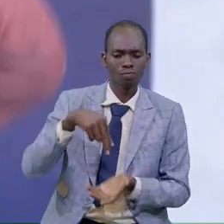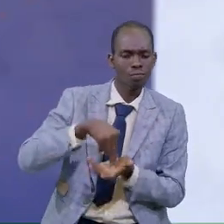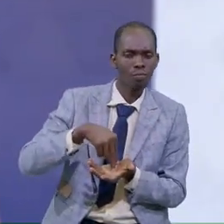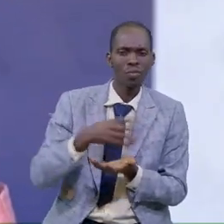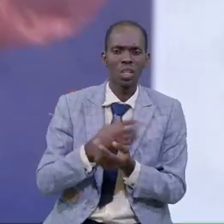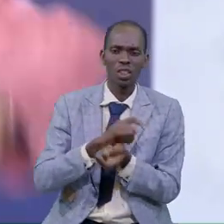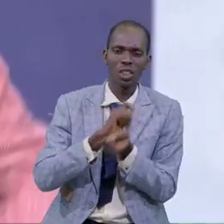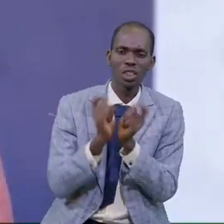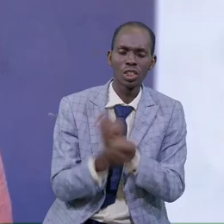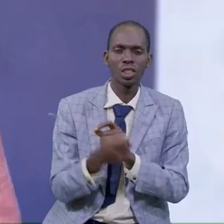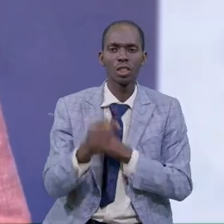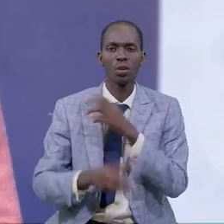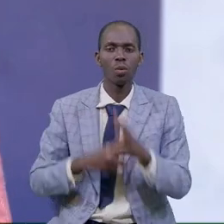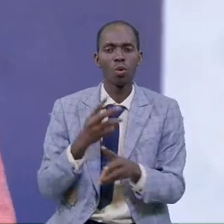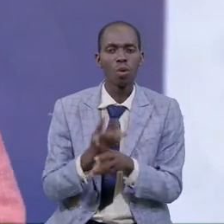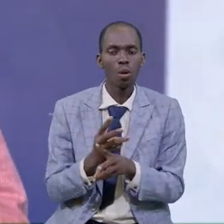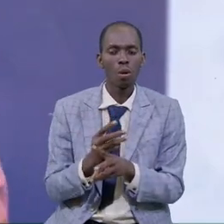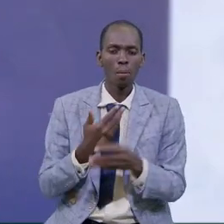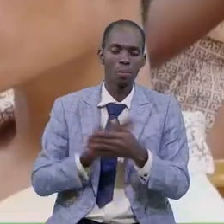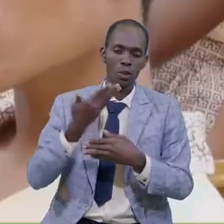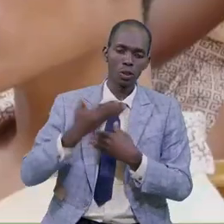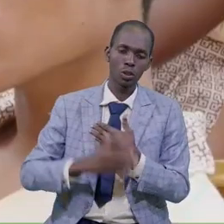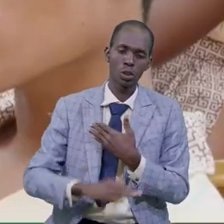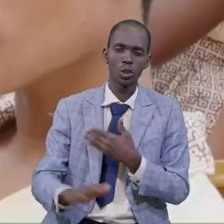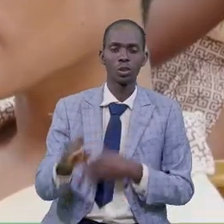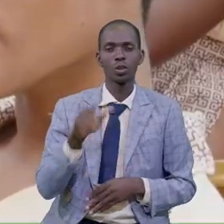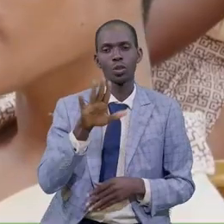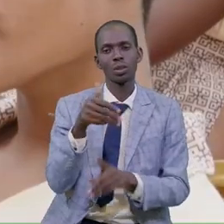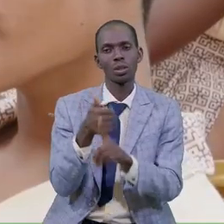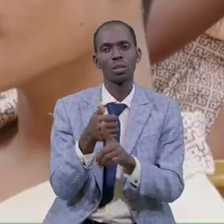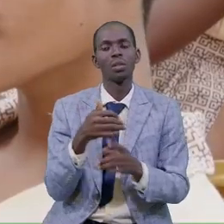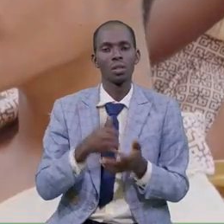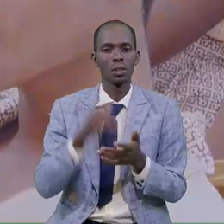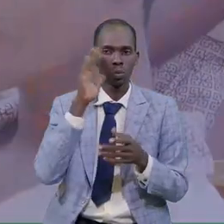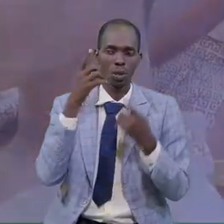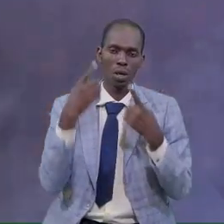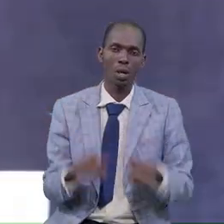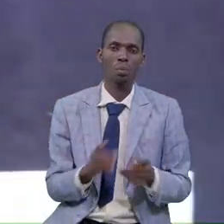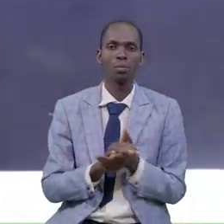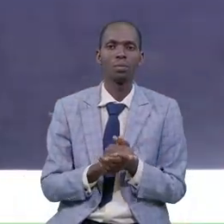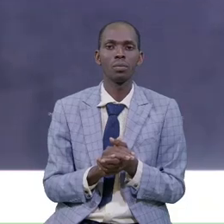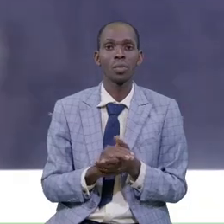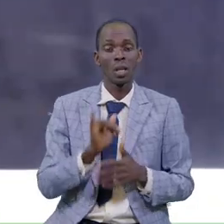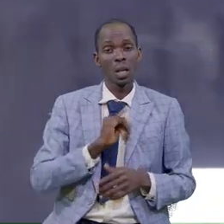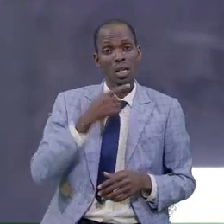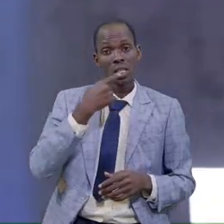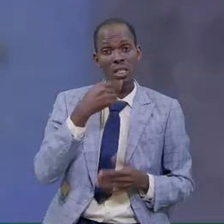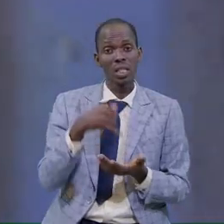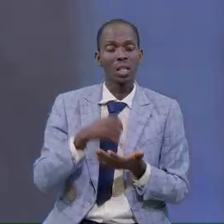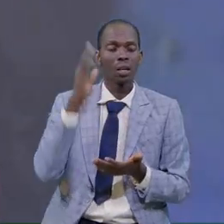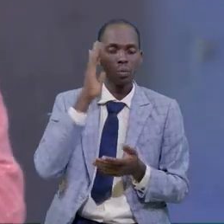monde. Au-delà, et ça va arriver. J'ai dit, ça va